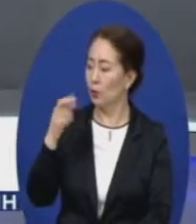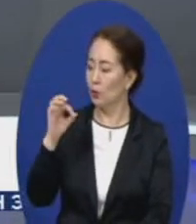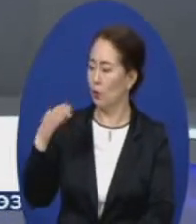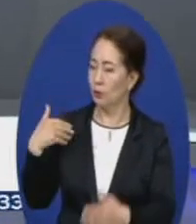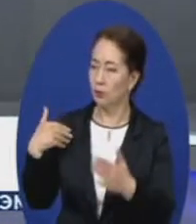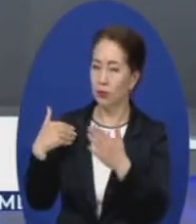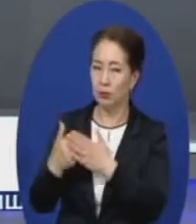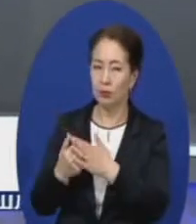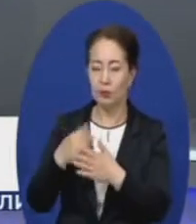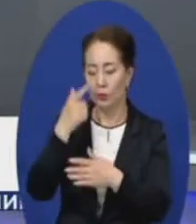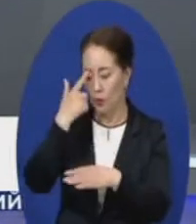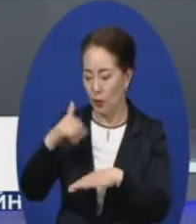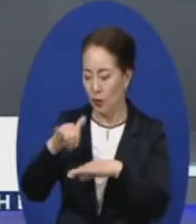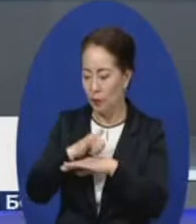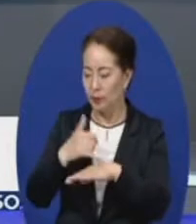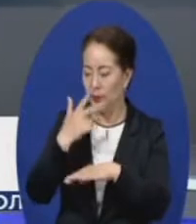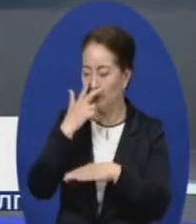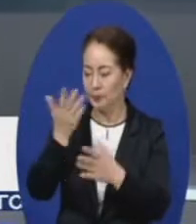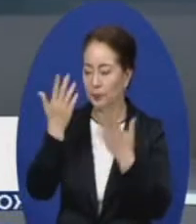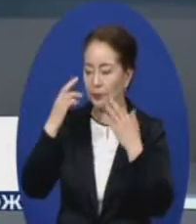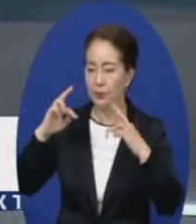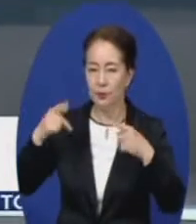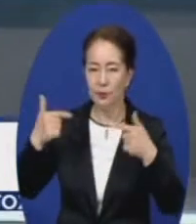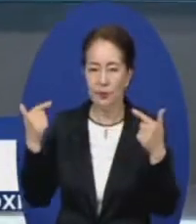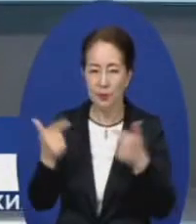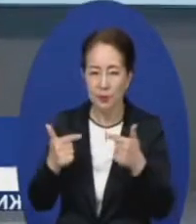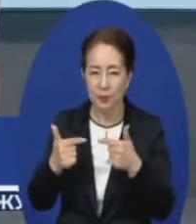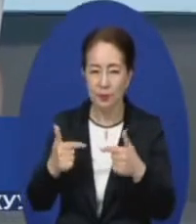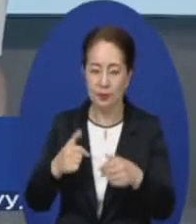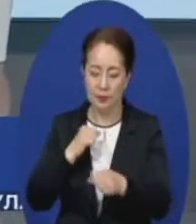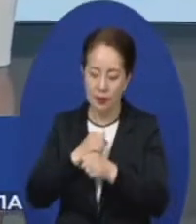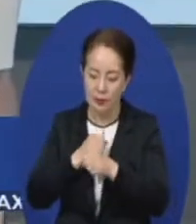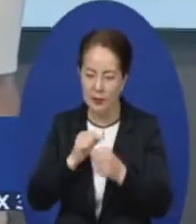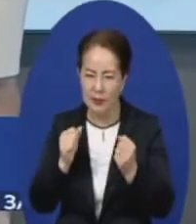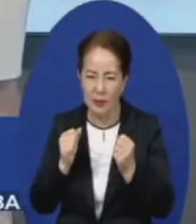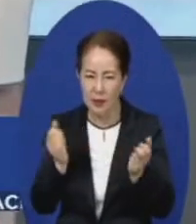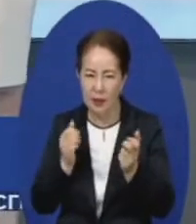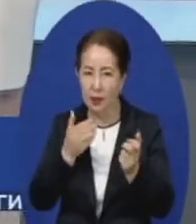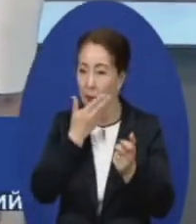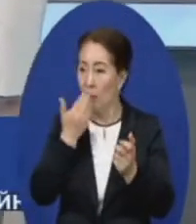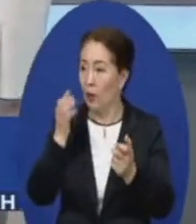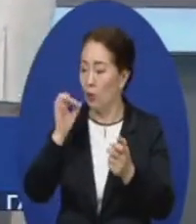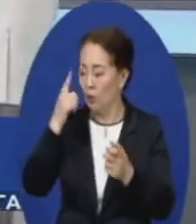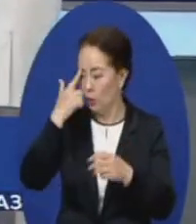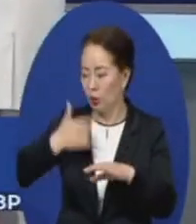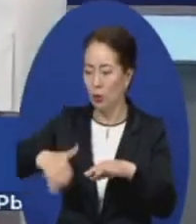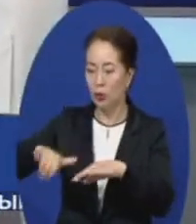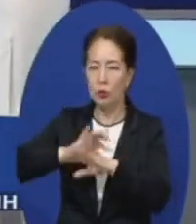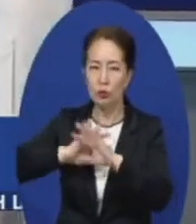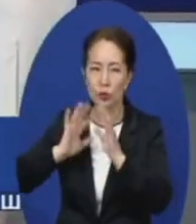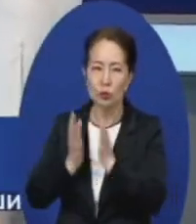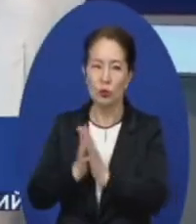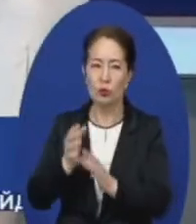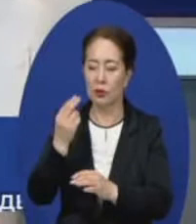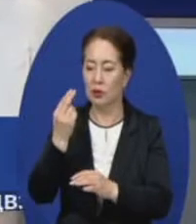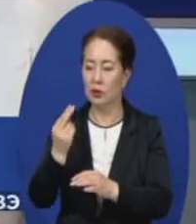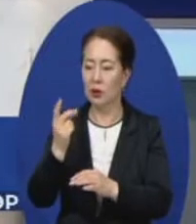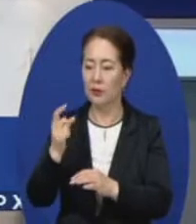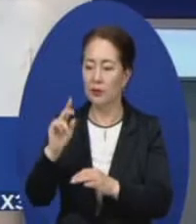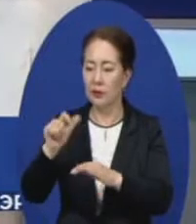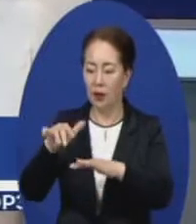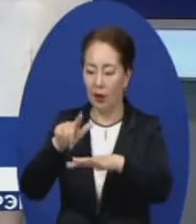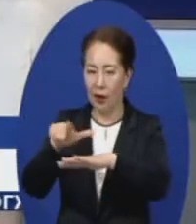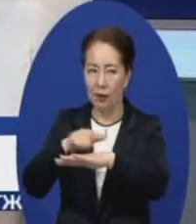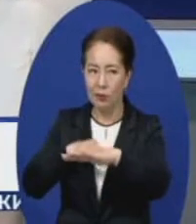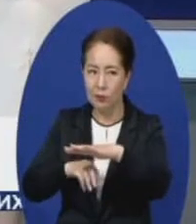он хүртэл манай Монгол улс уран амьсгалын өөрчлөлтийн эсрэг дорвитой арга хэмжээ авахгүй бол Монгол улсын нийт цэвдэг 25%